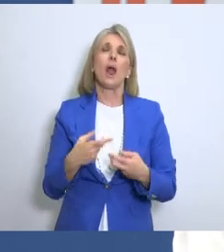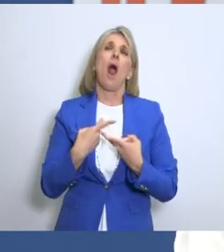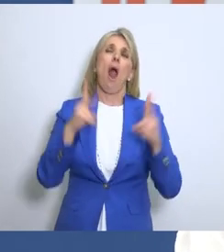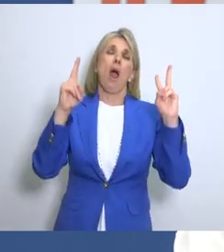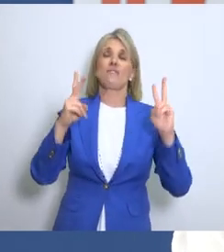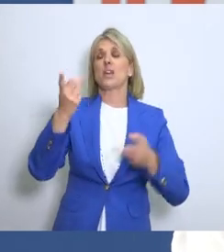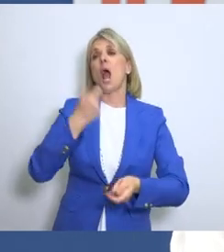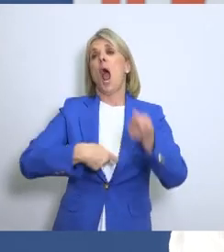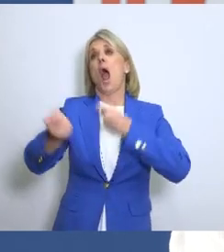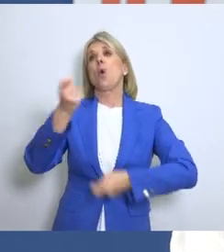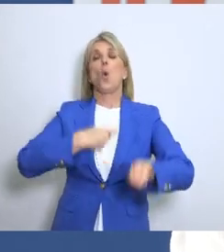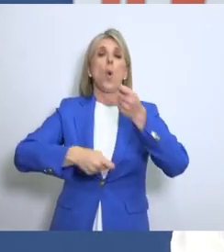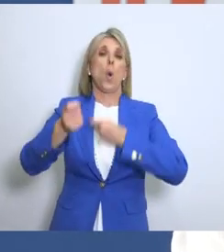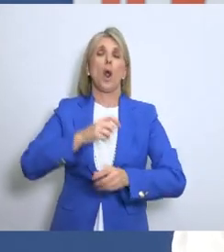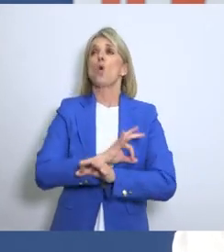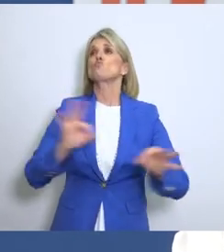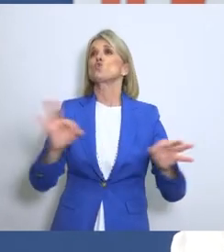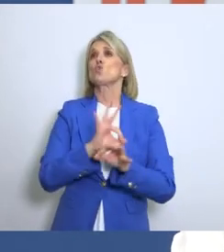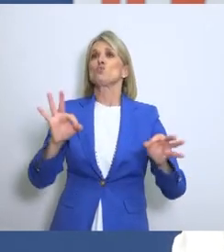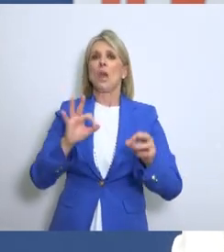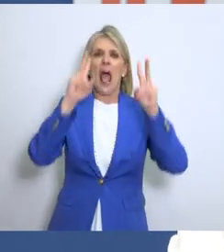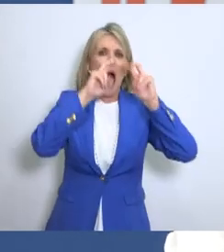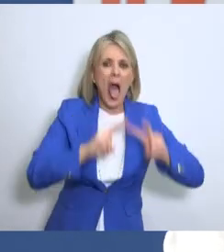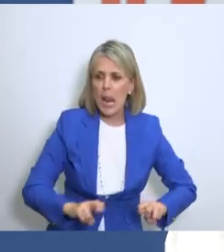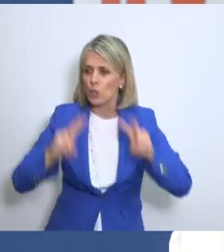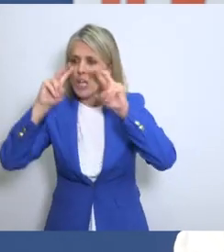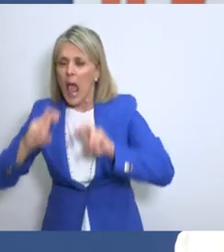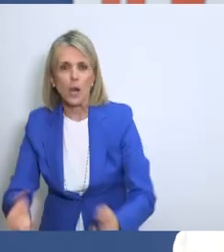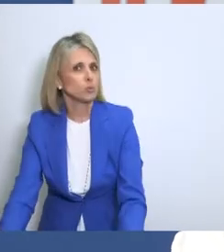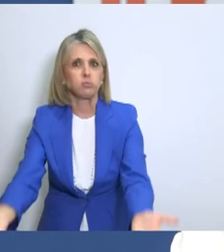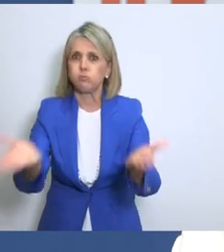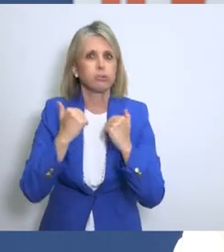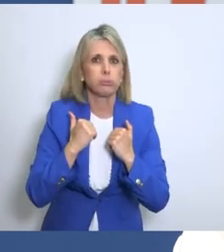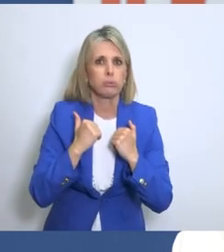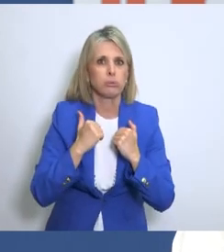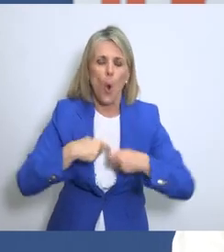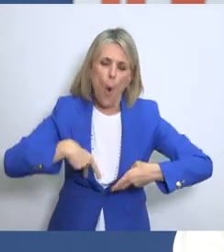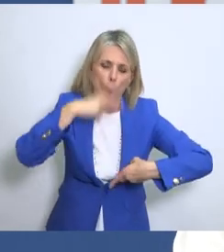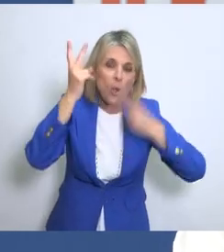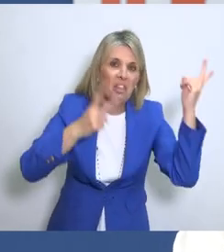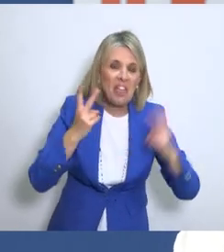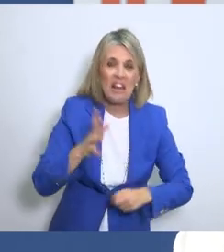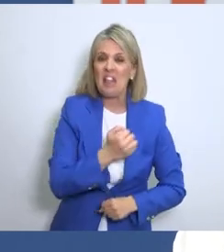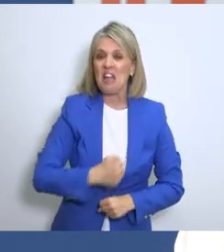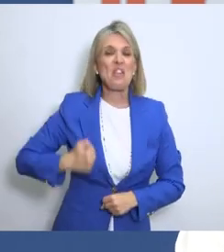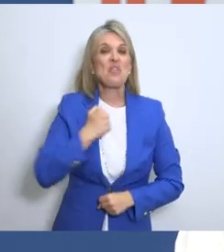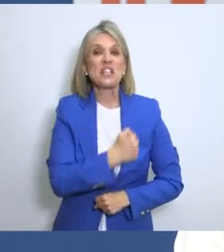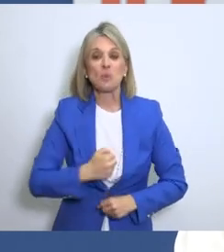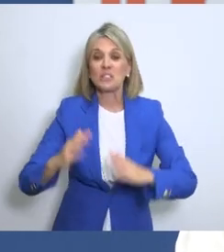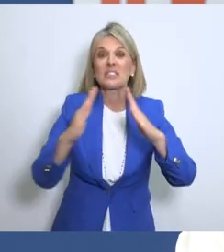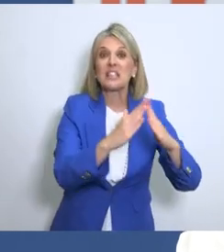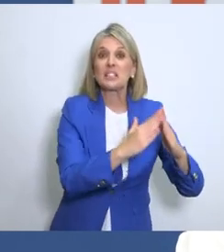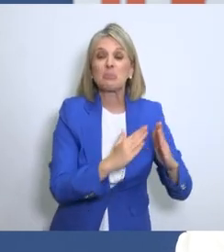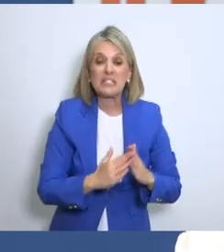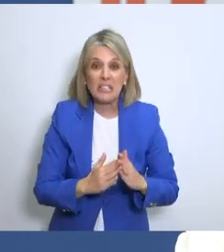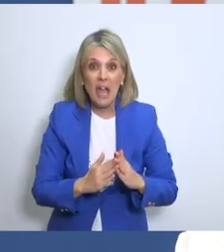δηλαδή στο ανεμπόδιστο κέρδος των καπιταλιστών. Από τα λαϊκά σπίτια που βγαίνουν διαρκώς στο